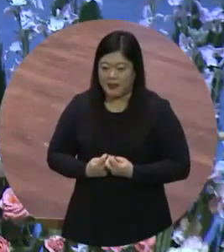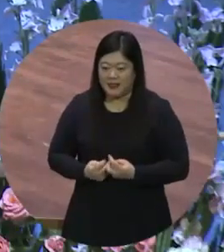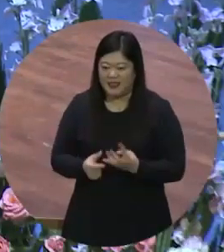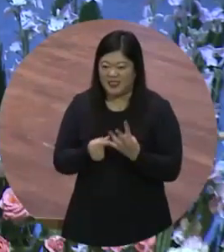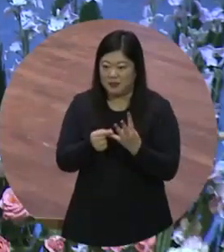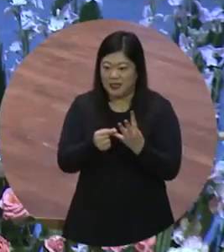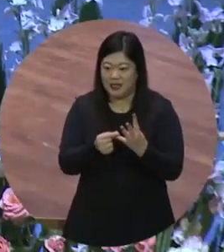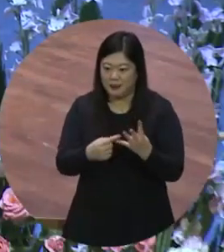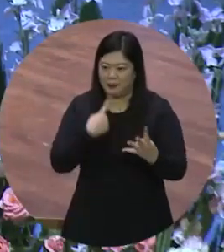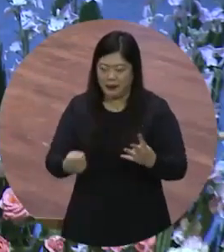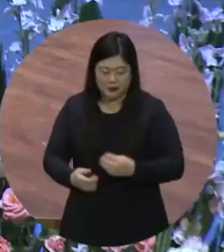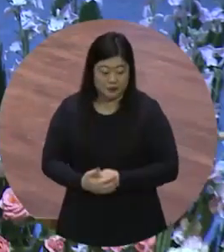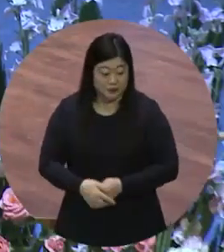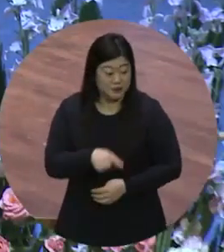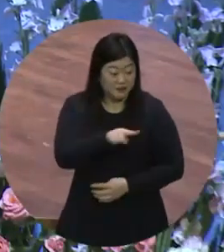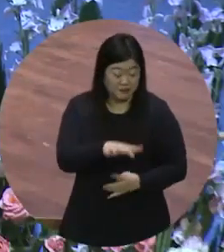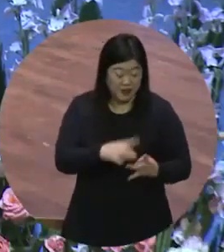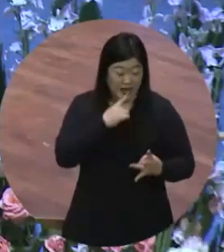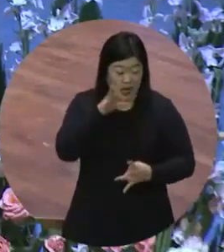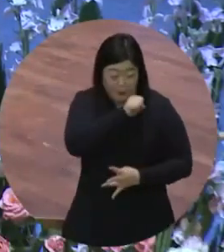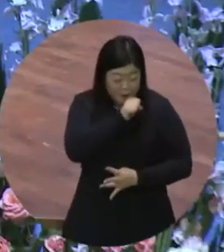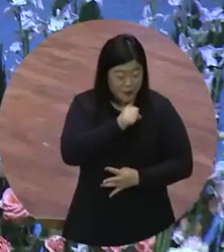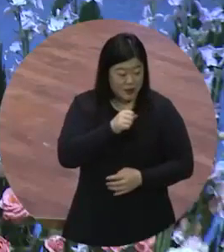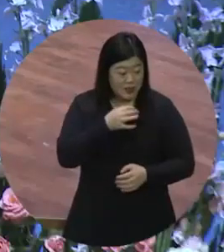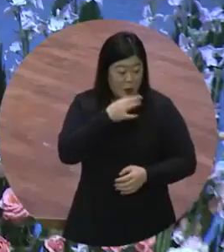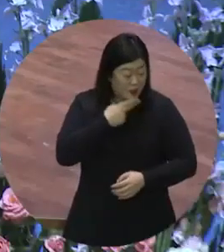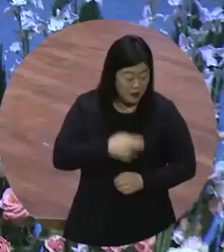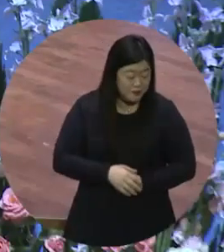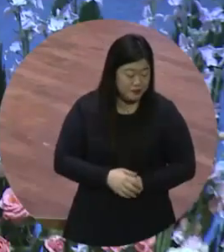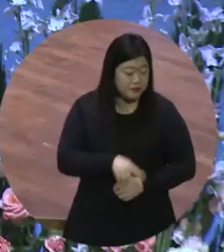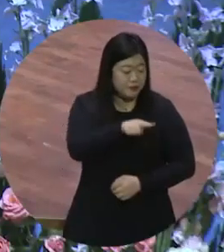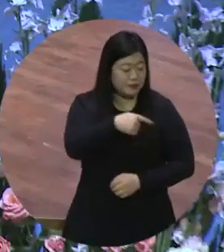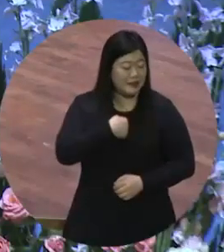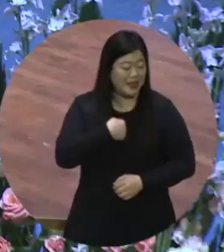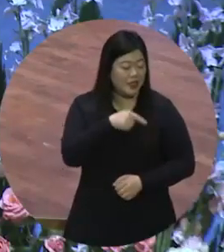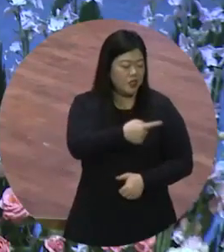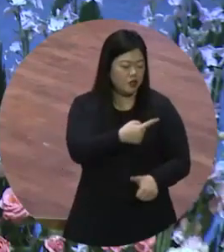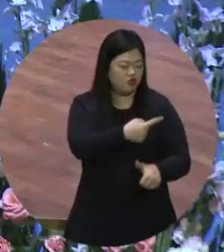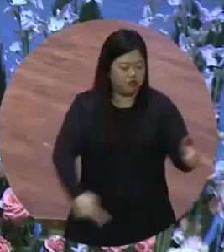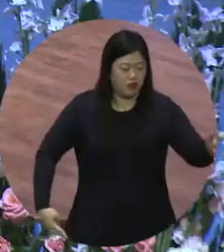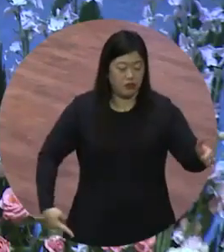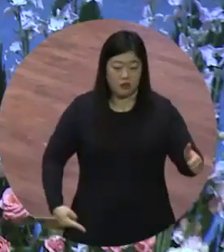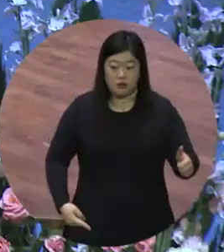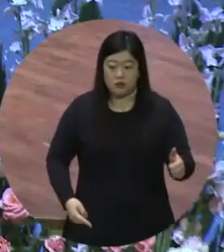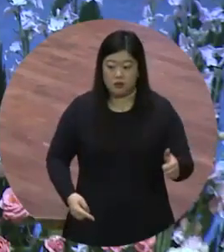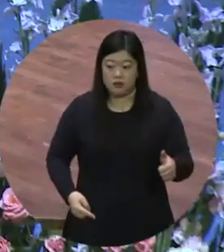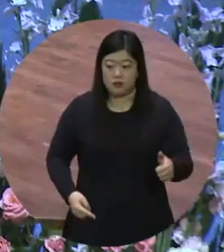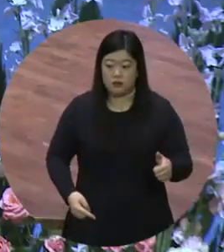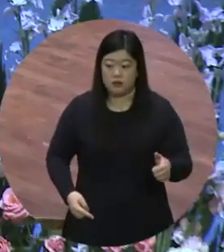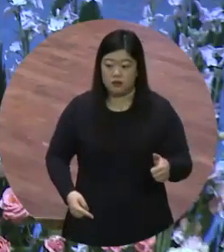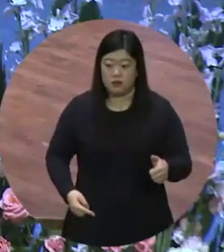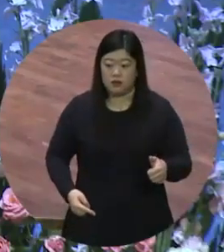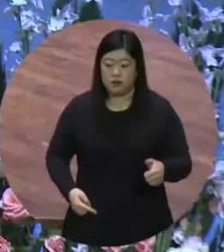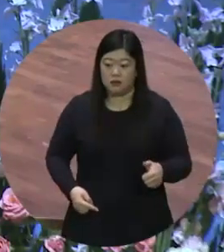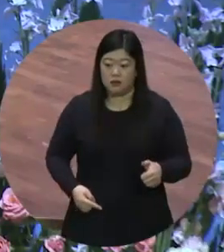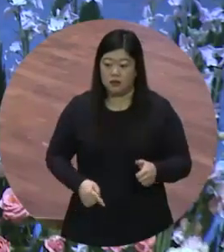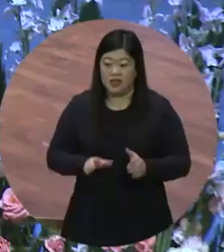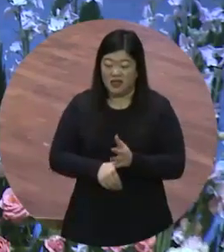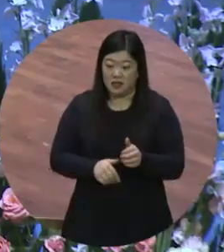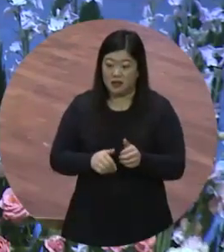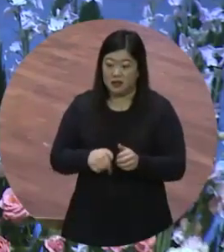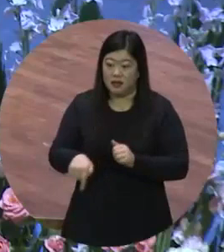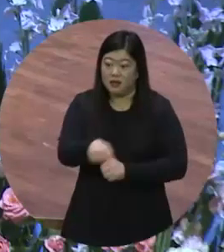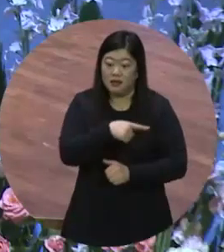우리는 당신의 목숨을 가져갈 수밖에 없소 라고 말을 했습니다. 세기를 박는 말이에요. 이때